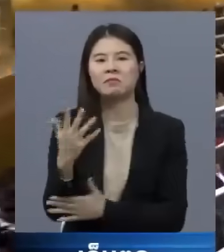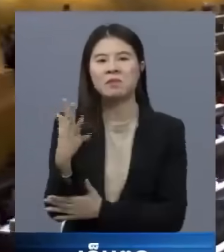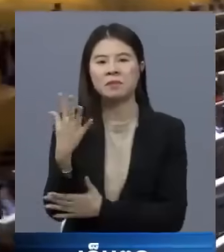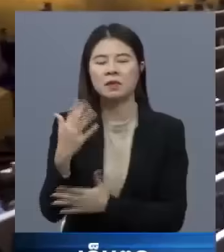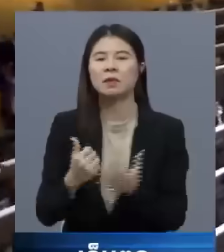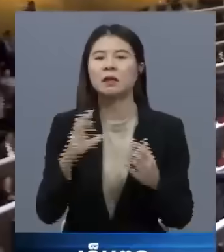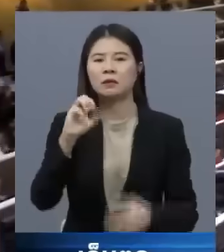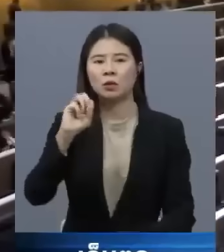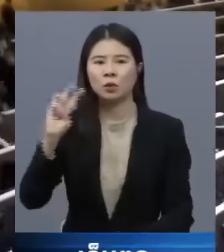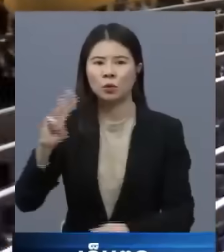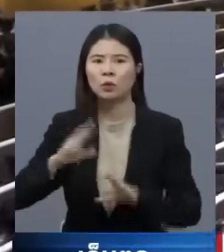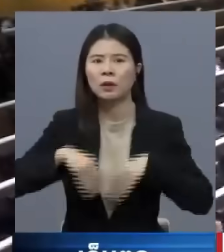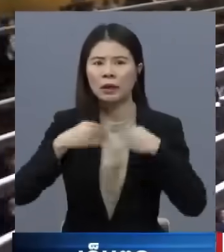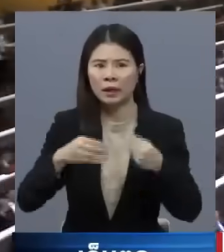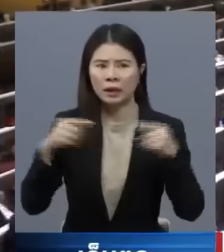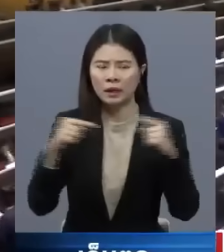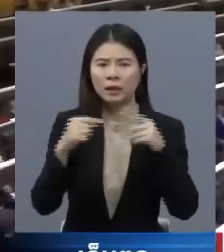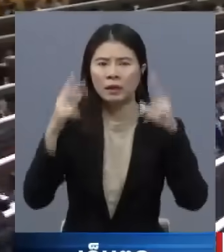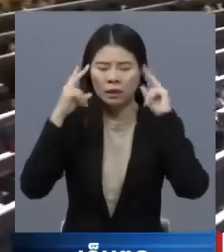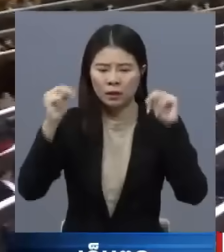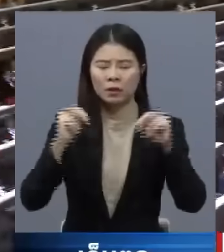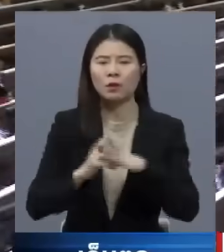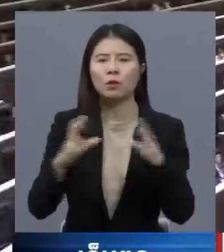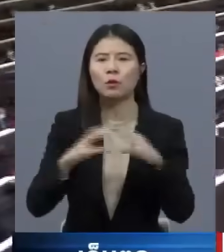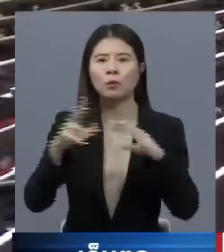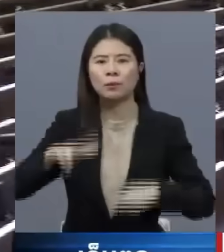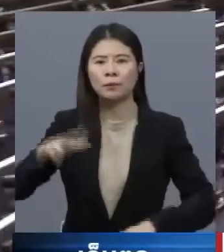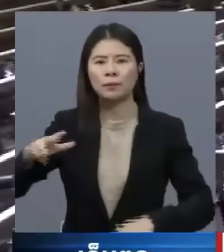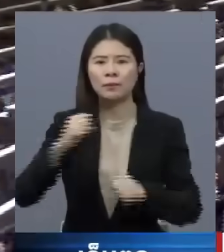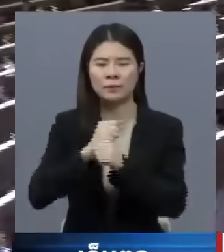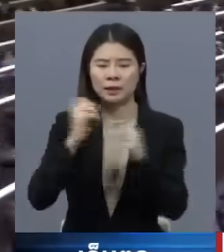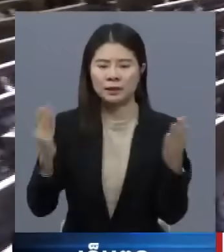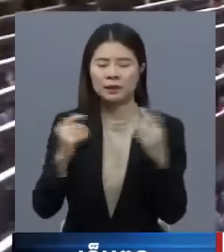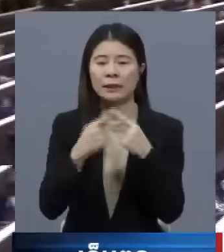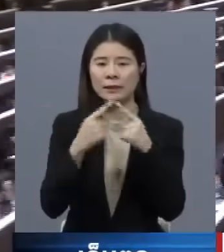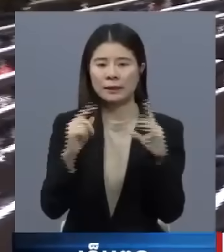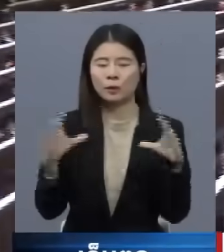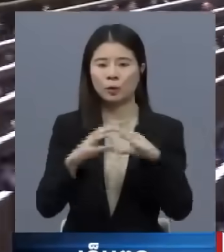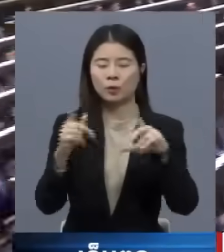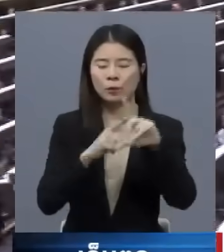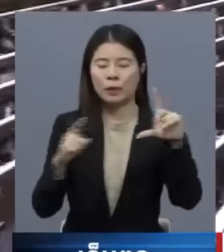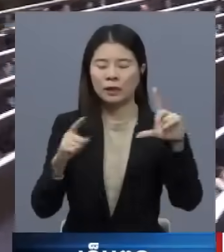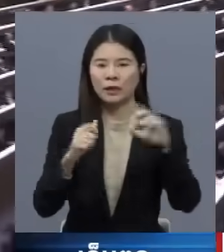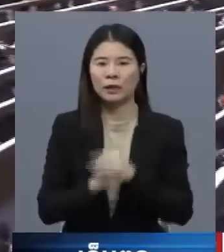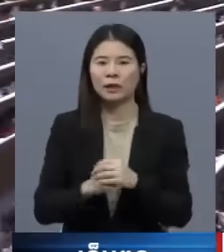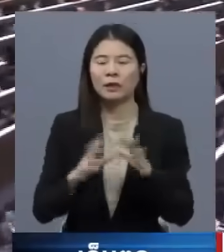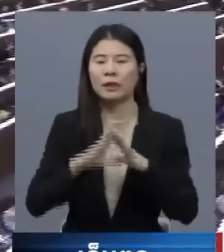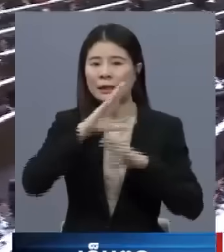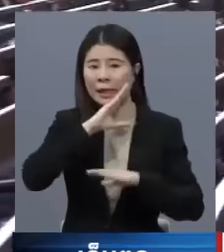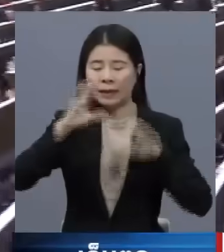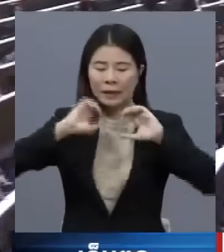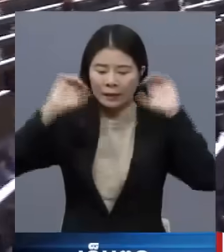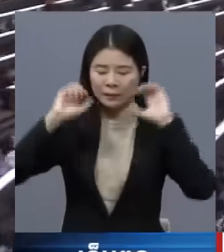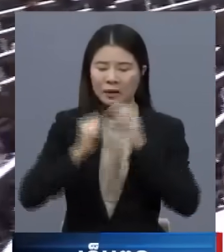ว.จะโหวตให้แคนดิเดตนายกจากเพื่อไทยกี่เสียงตรงกันข้ามกับพรรคก้าวไกลหากพรรคร่วมรัฐบาลไม่มีพรรคสองลุ